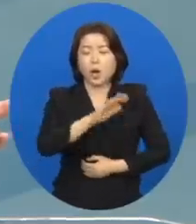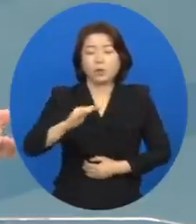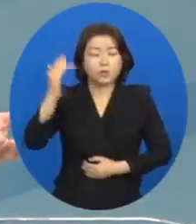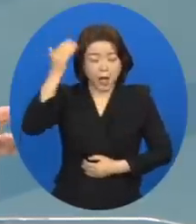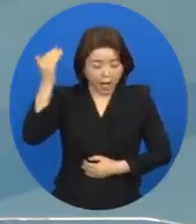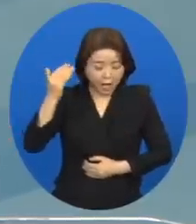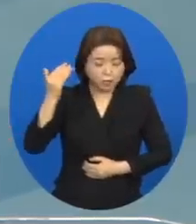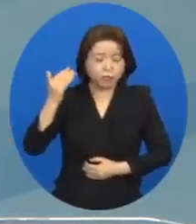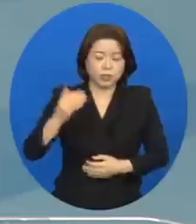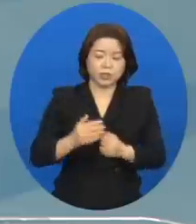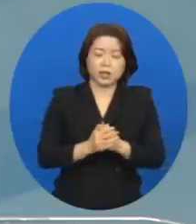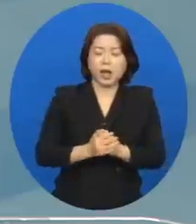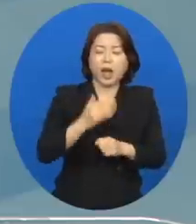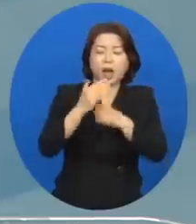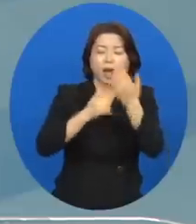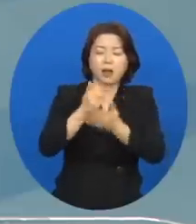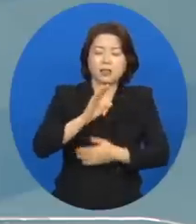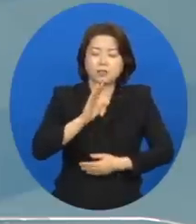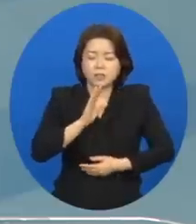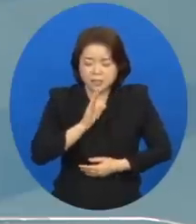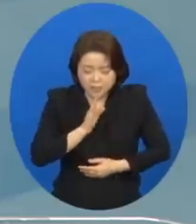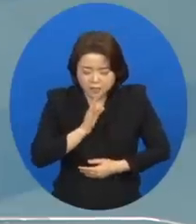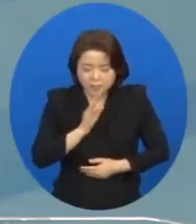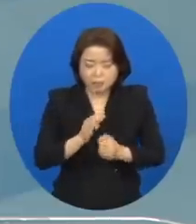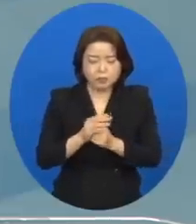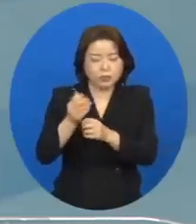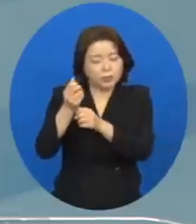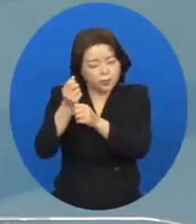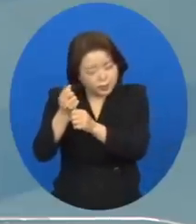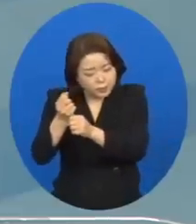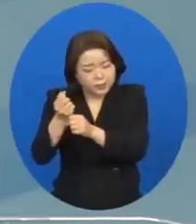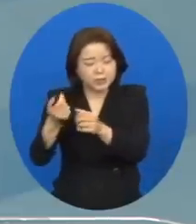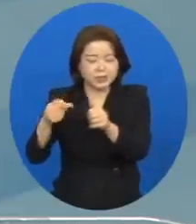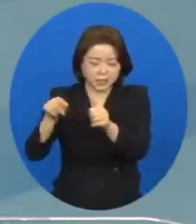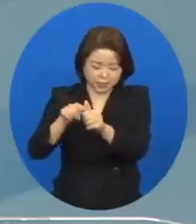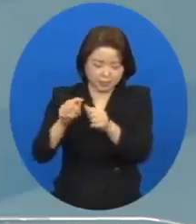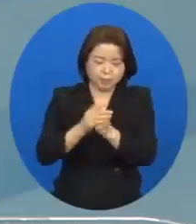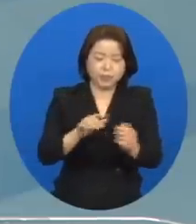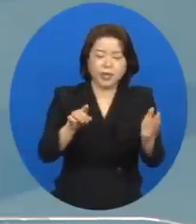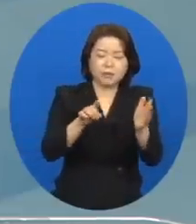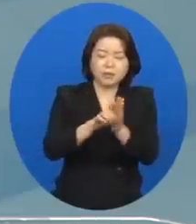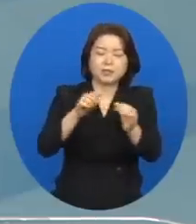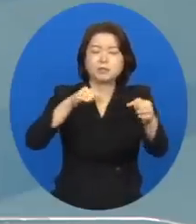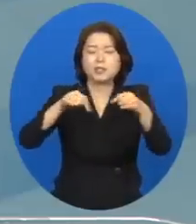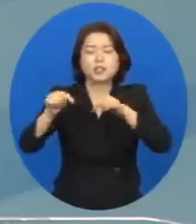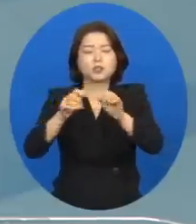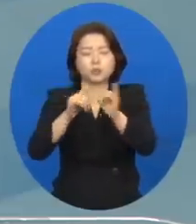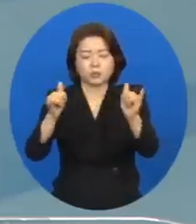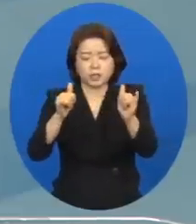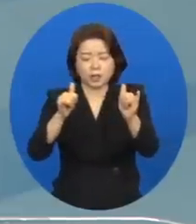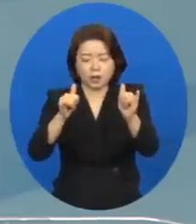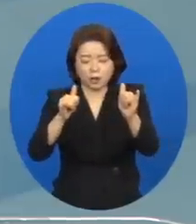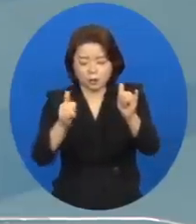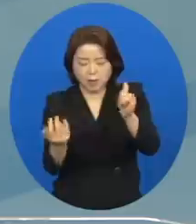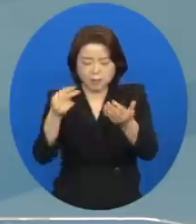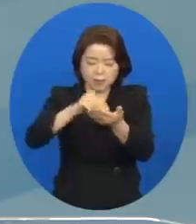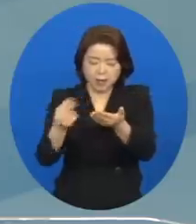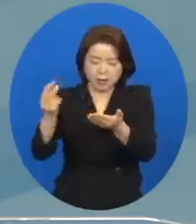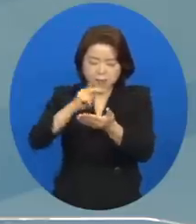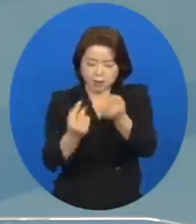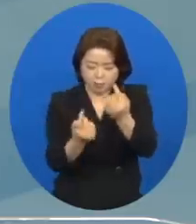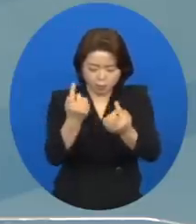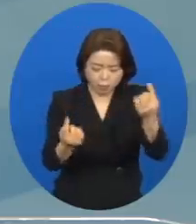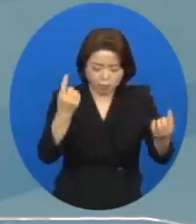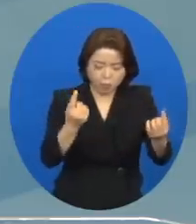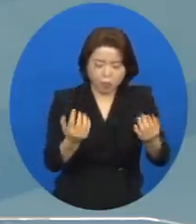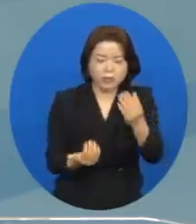우리나라가 하나님을 진실 의지하는 믿음의 지도자들이 우후죽순처럼 일어나게 하여